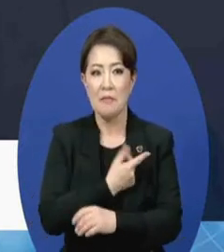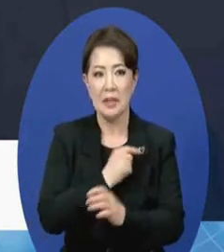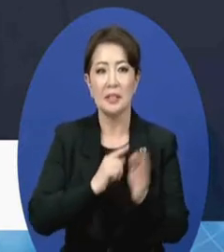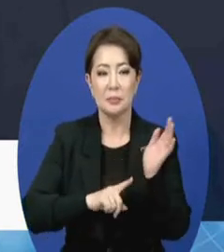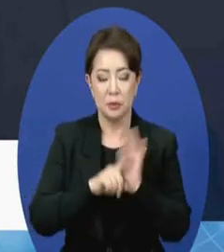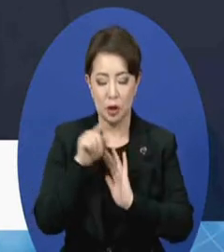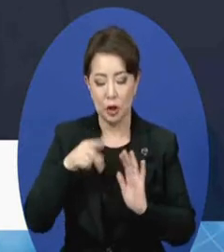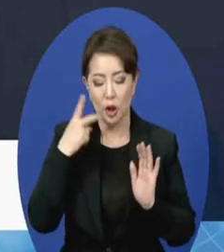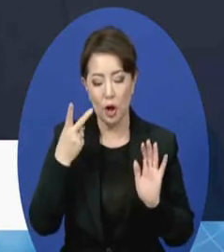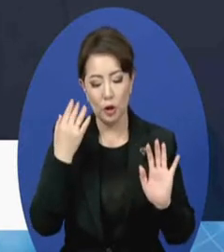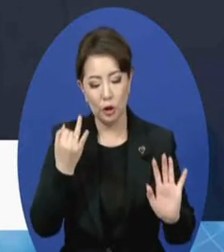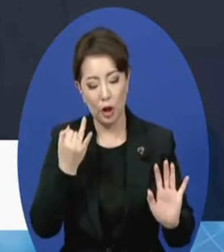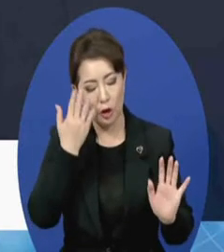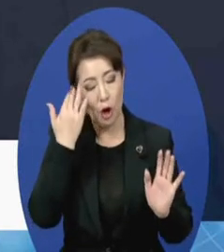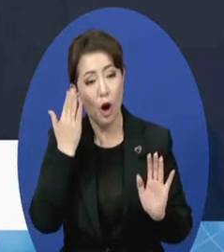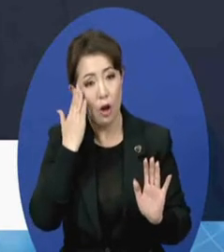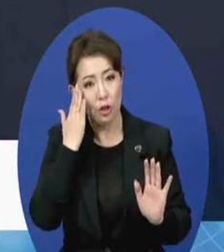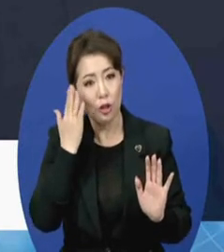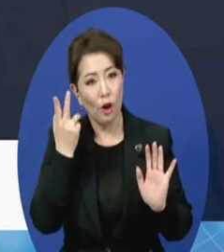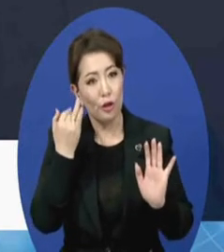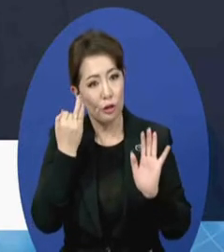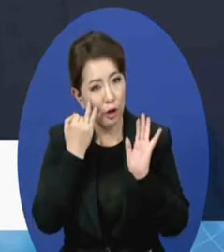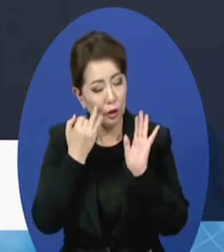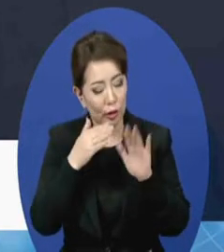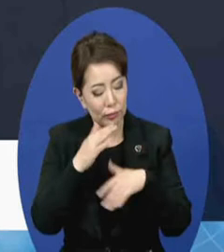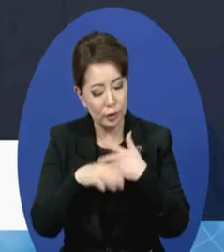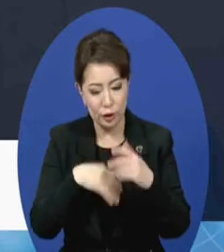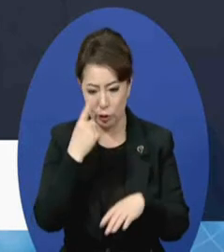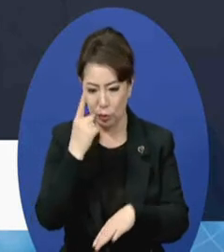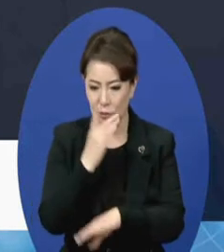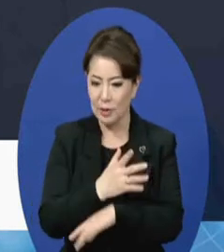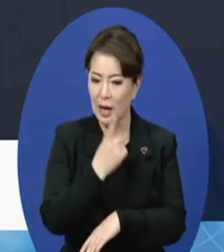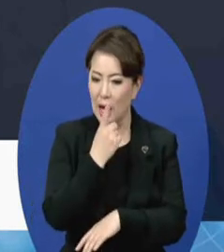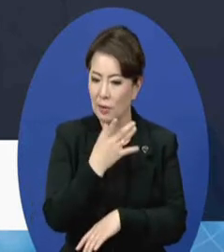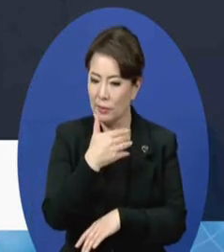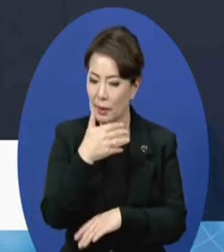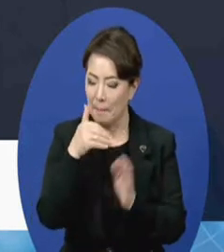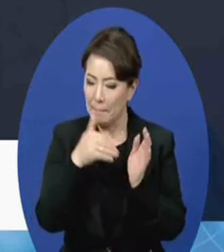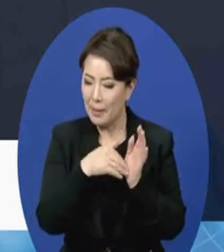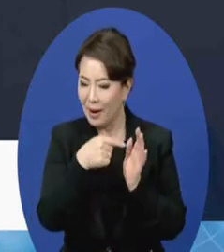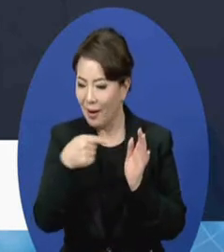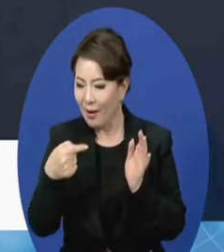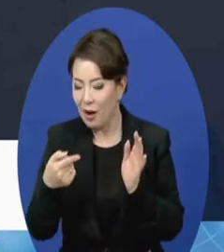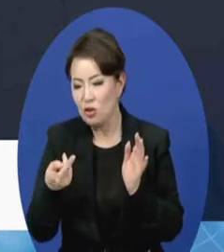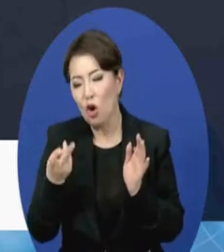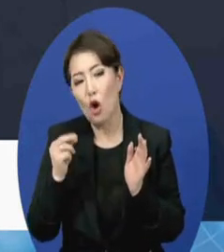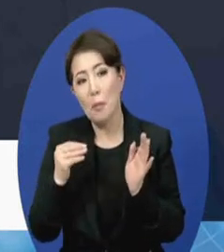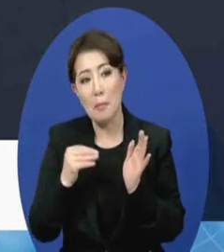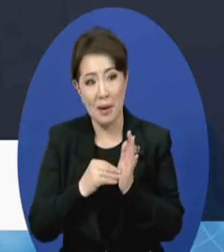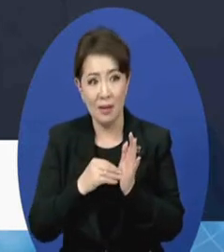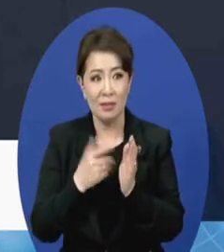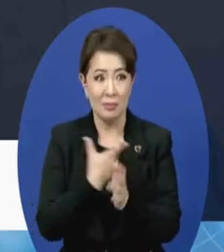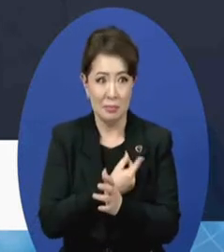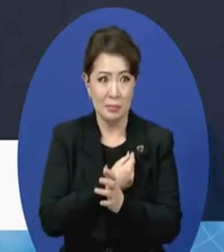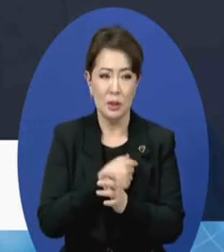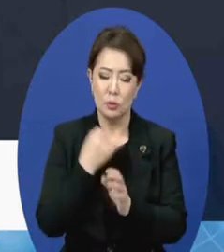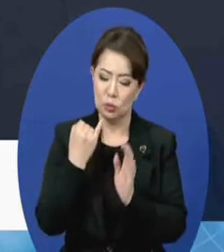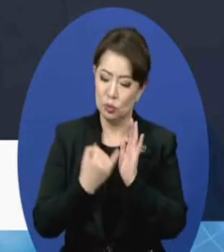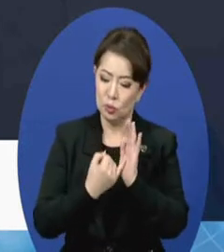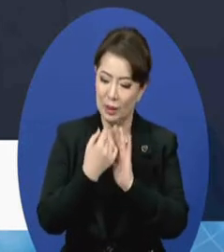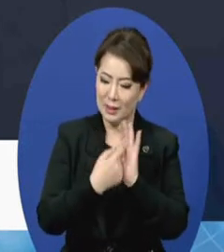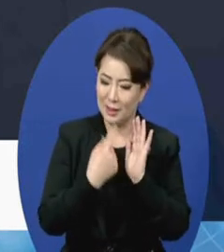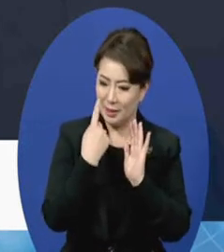өдөр дунджаар 15-аас 20 мянган хүнийг хамруулж байна. Вакциныг Улаанбаатарт 6-р сарын 1 гэхэд 1 сая иргэн вакцин